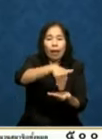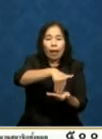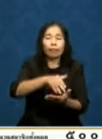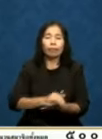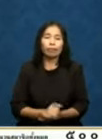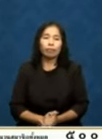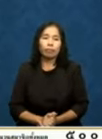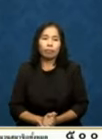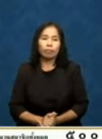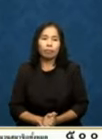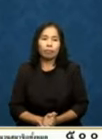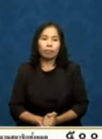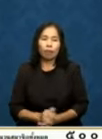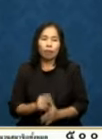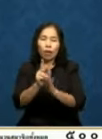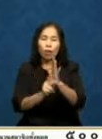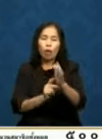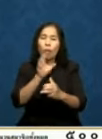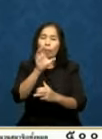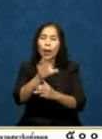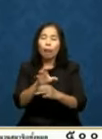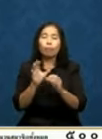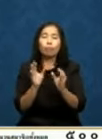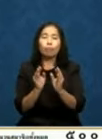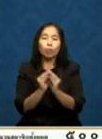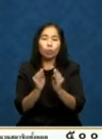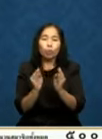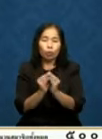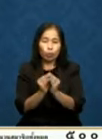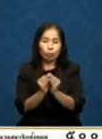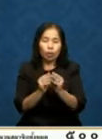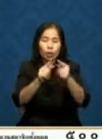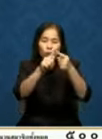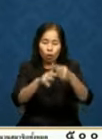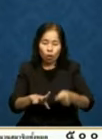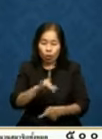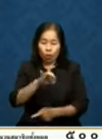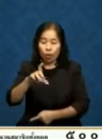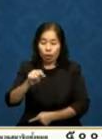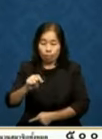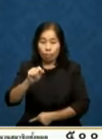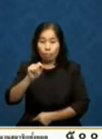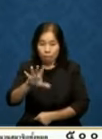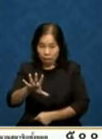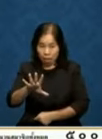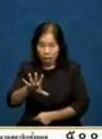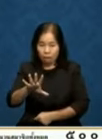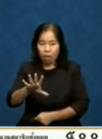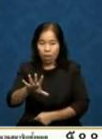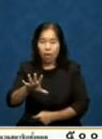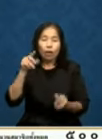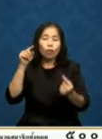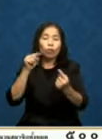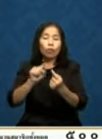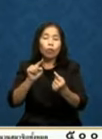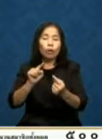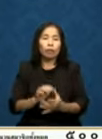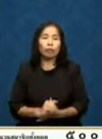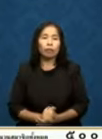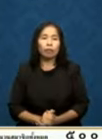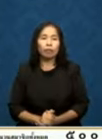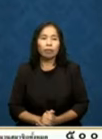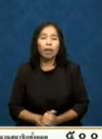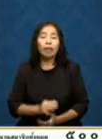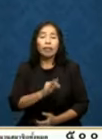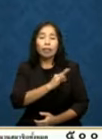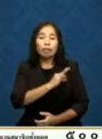ในข้อบังคับการประชุมข้อ125ในกรณีที่